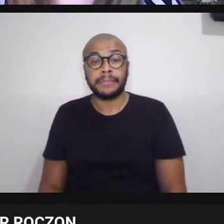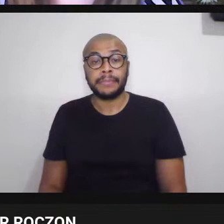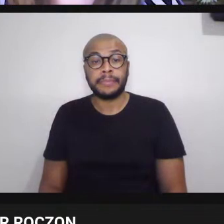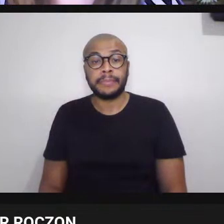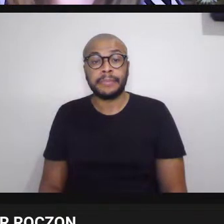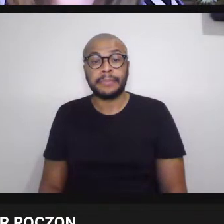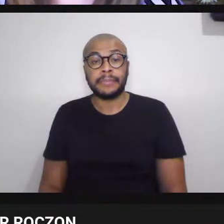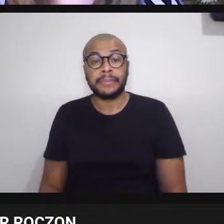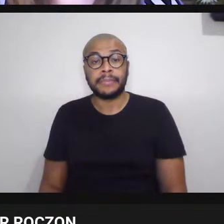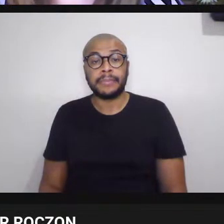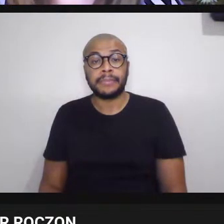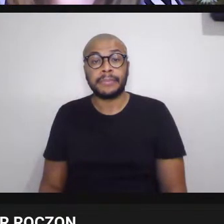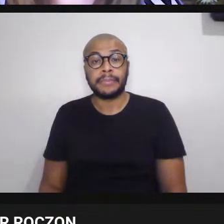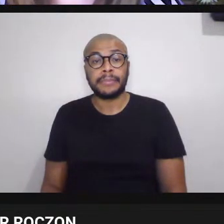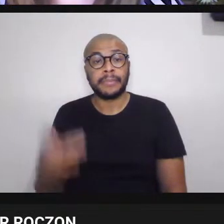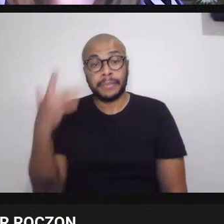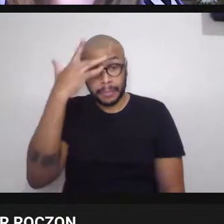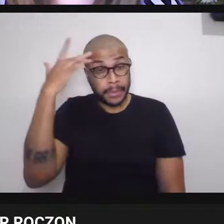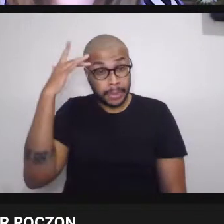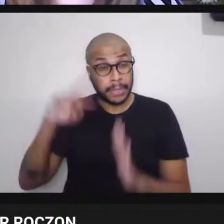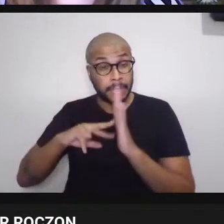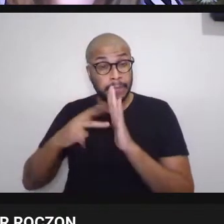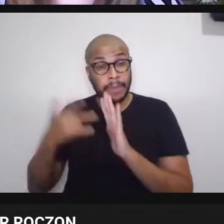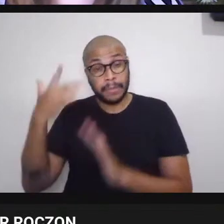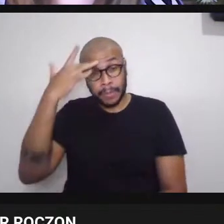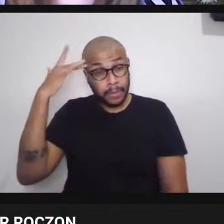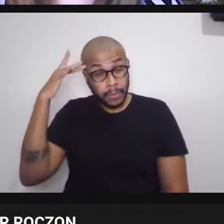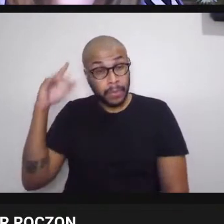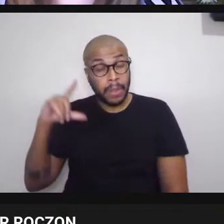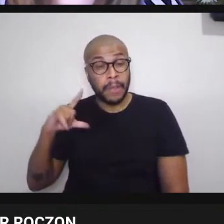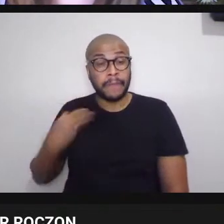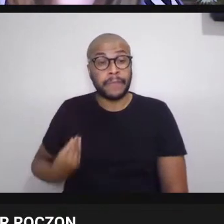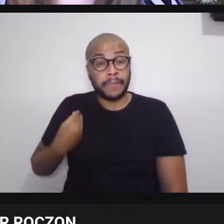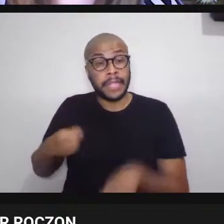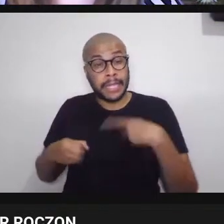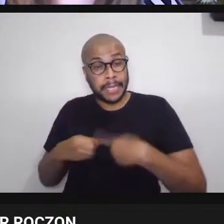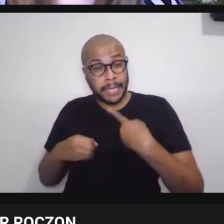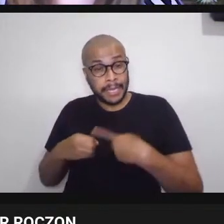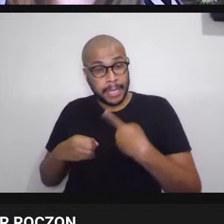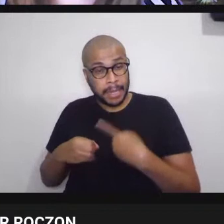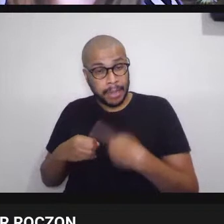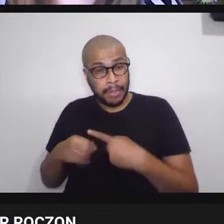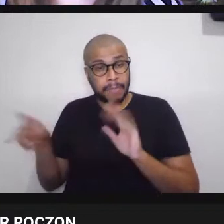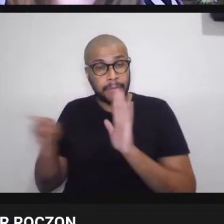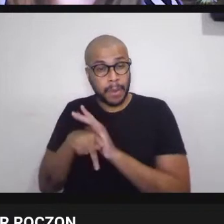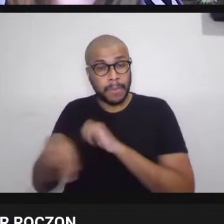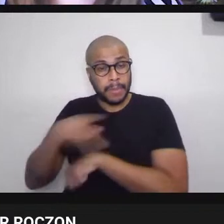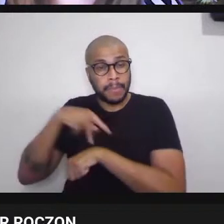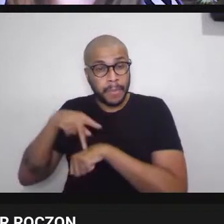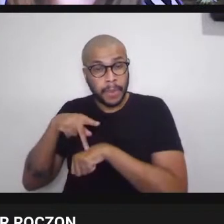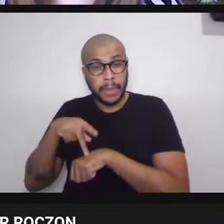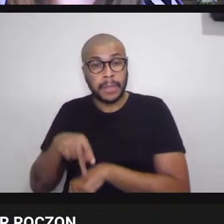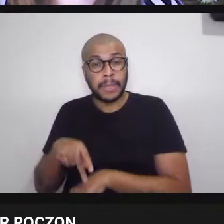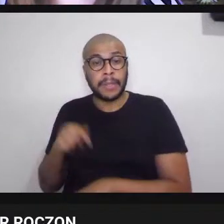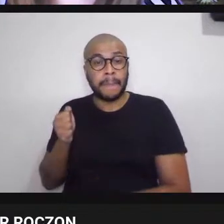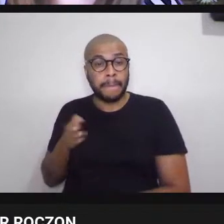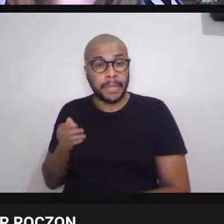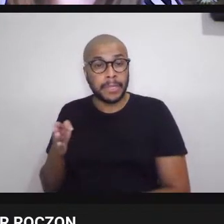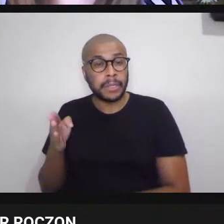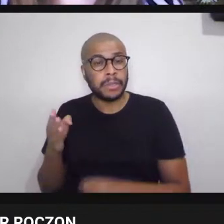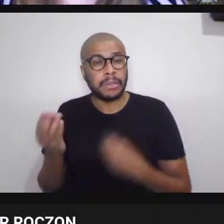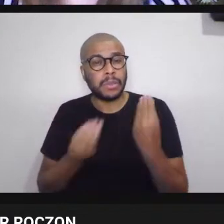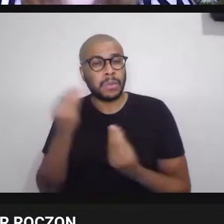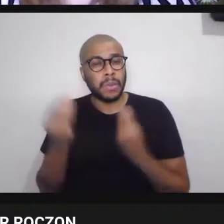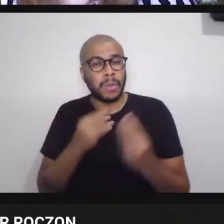pessoa morava na região de Mazóvia. Rybka seria peixe e Rochon seria relacionado com o